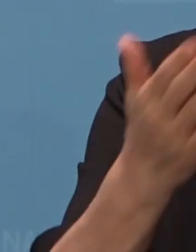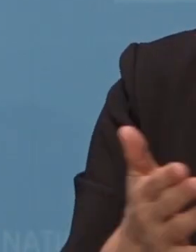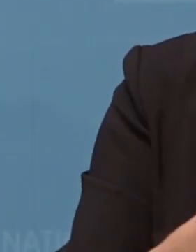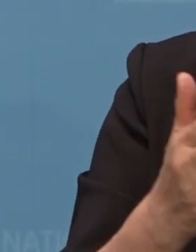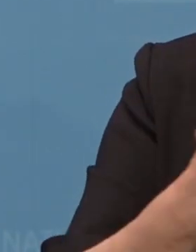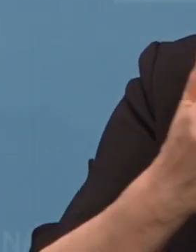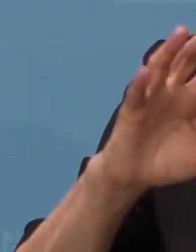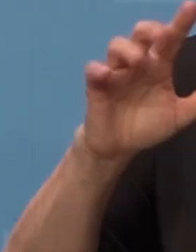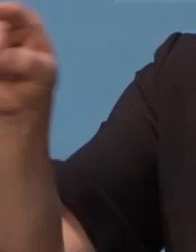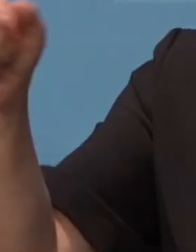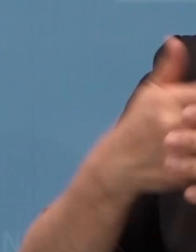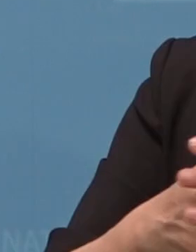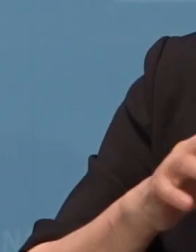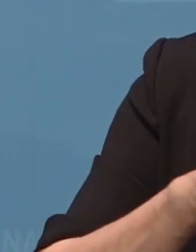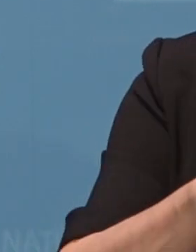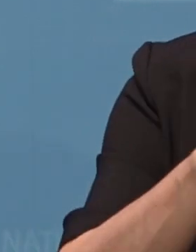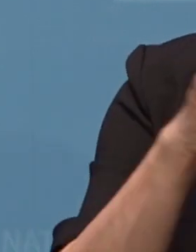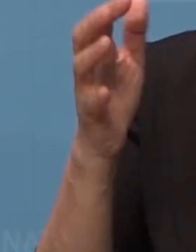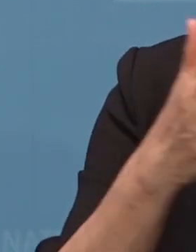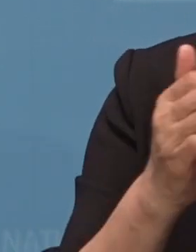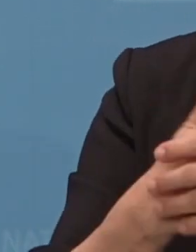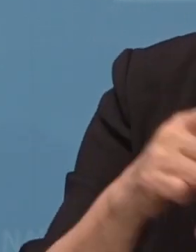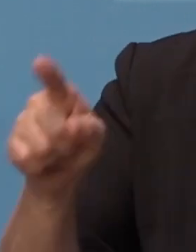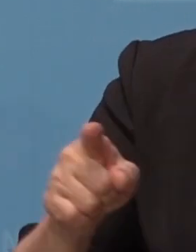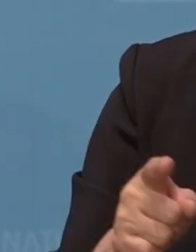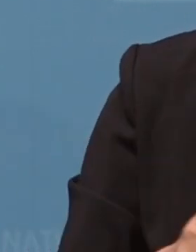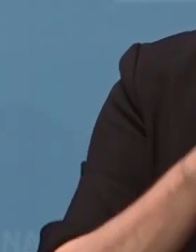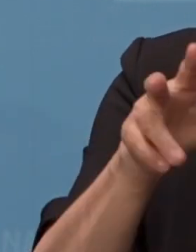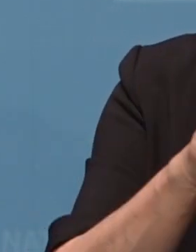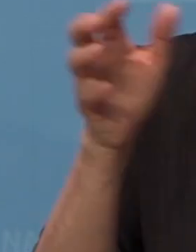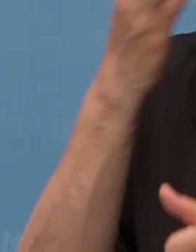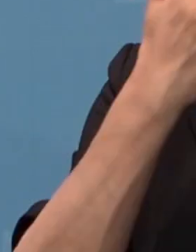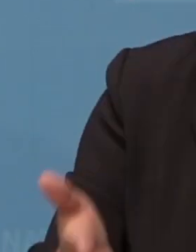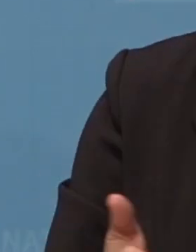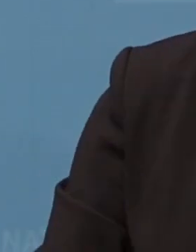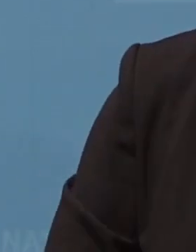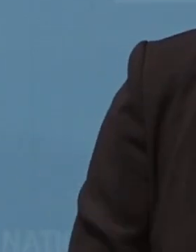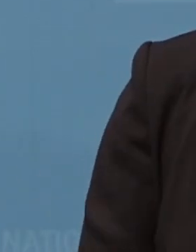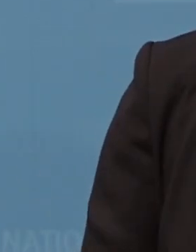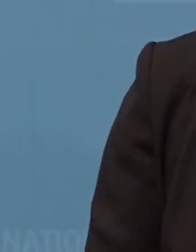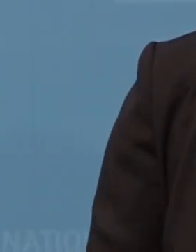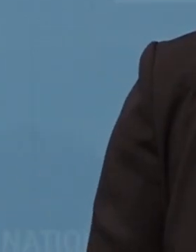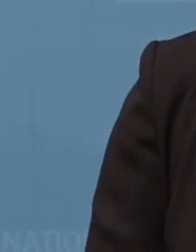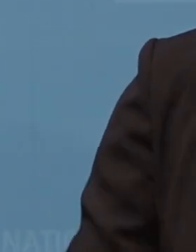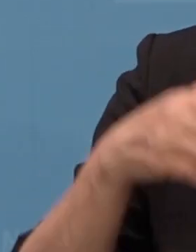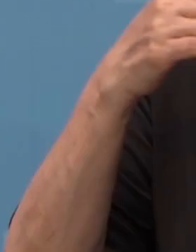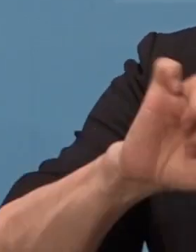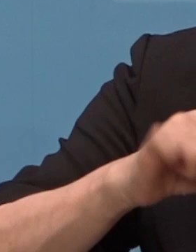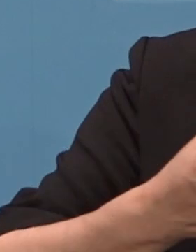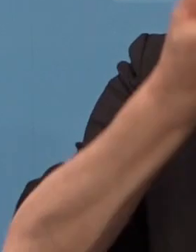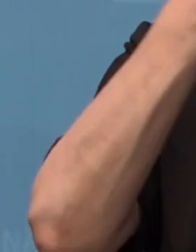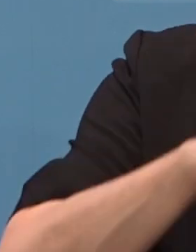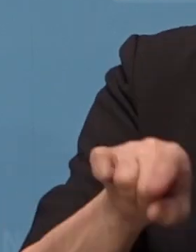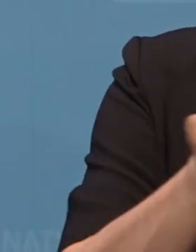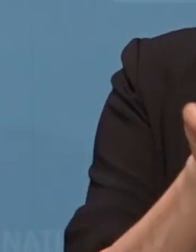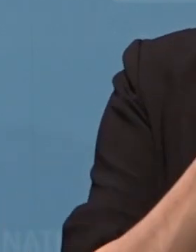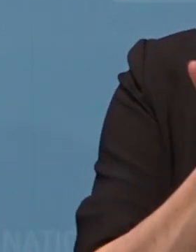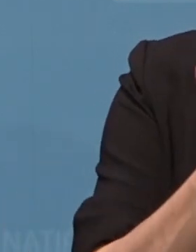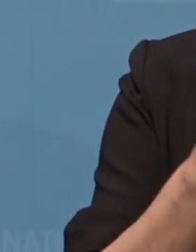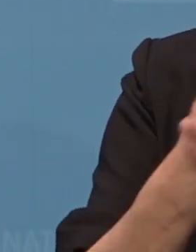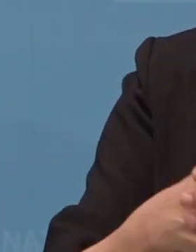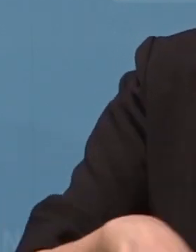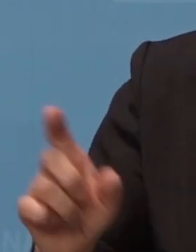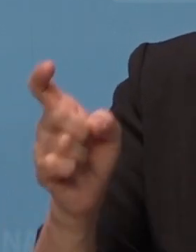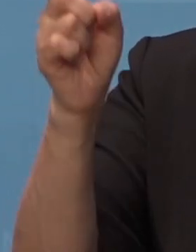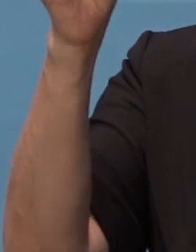자국 영토에 농업용이나 공업용수로 활용하면 되는 것 아닙니까? 이렇게 자국의 이익을 지키기 위해